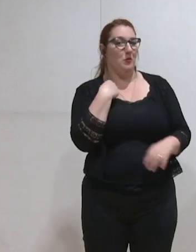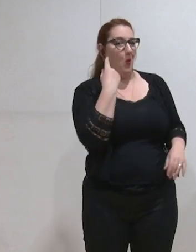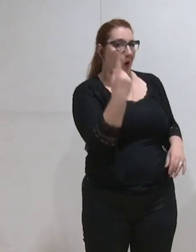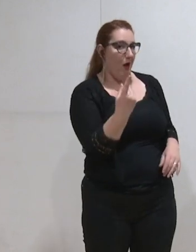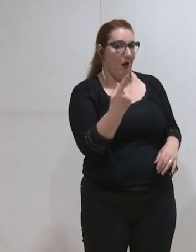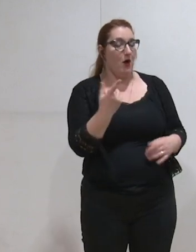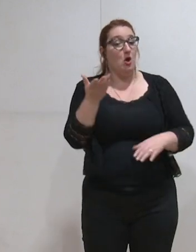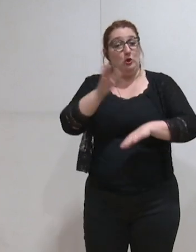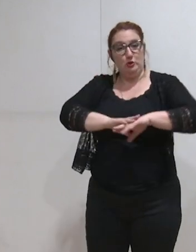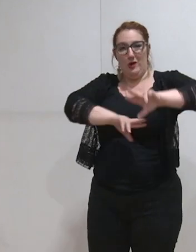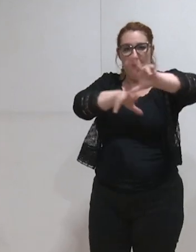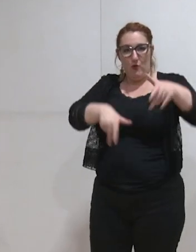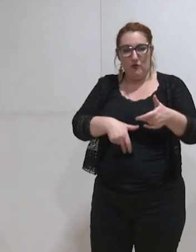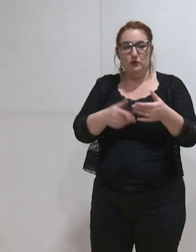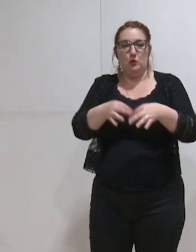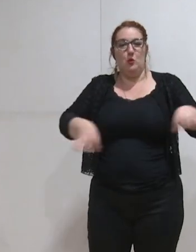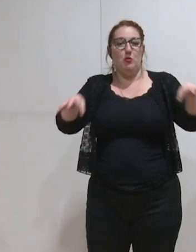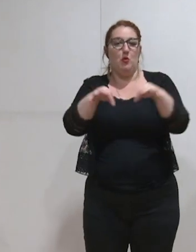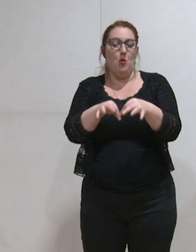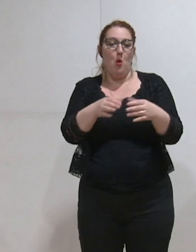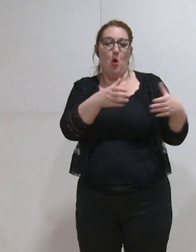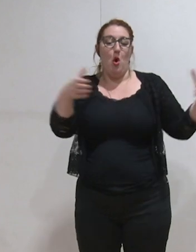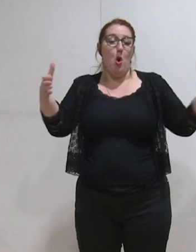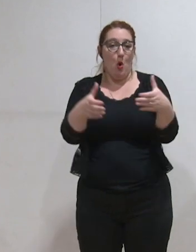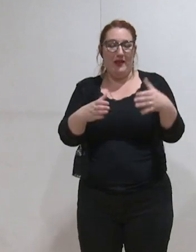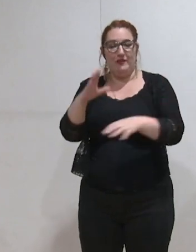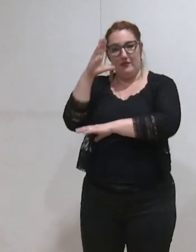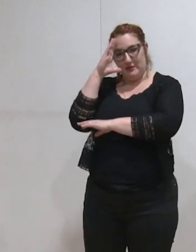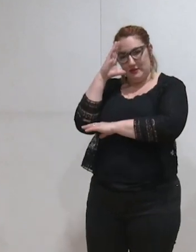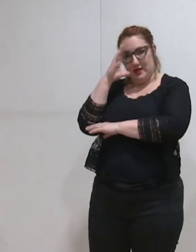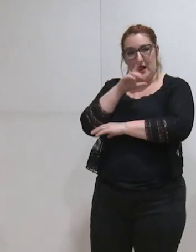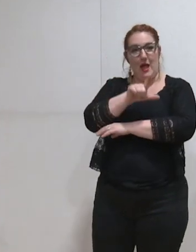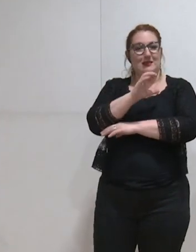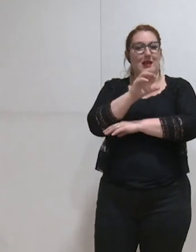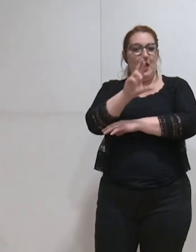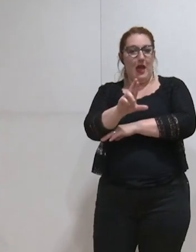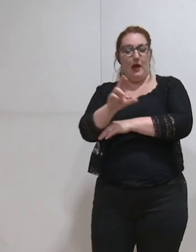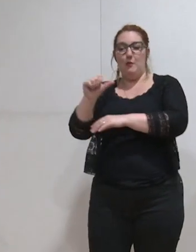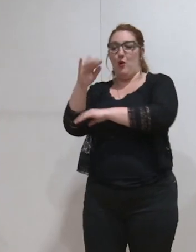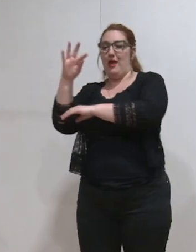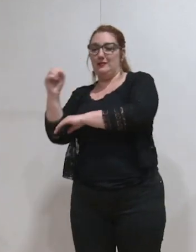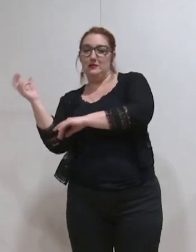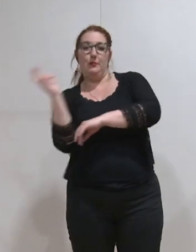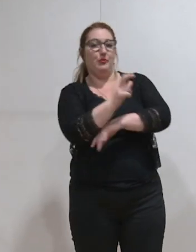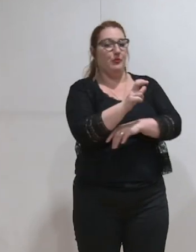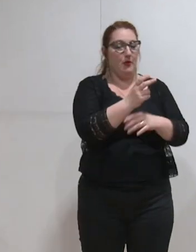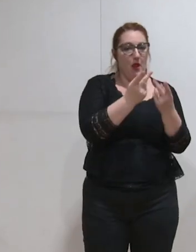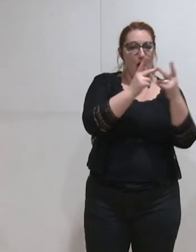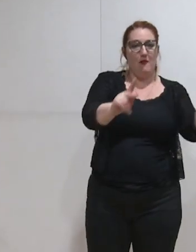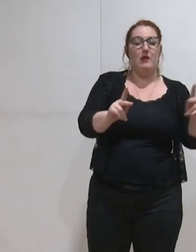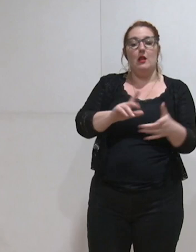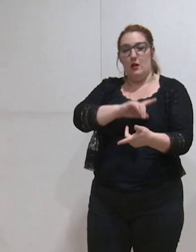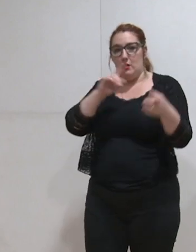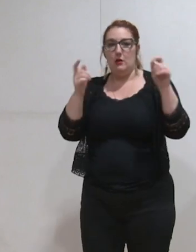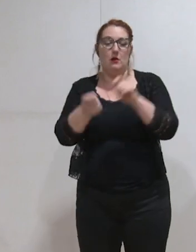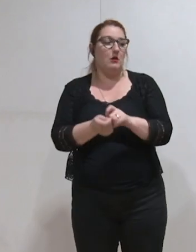mise à disposition de locaux collectif résidentiel les LCR d'Actis à la ville voilà donc vous vous avez la la bonne version c'est